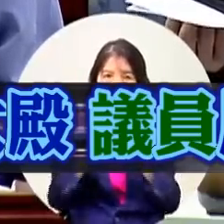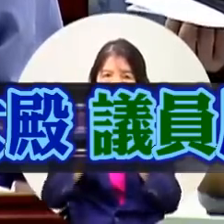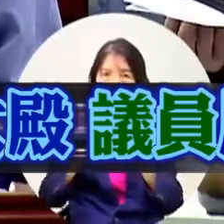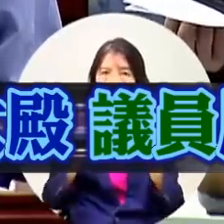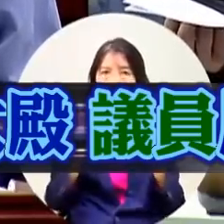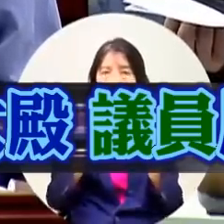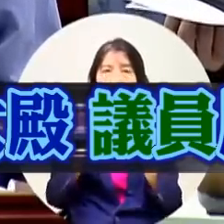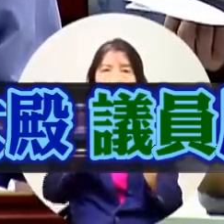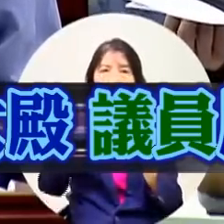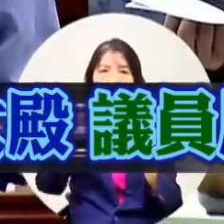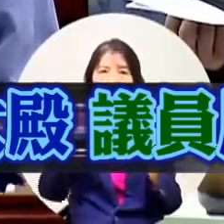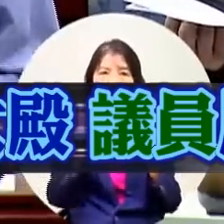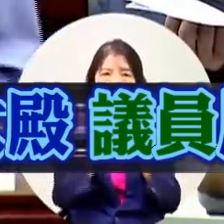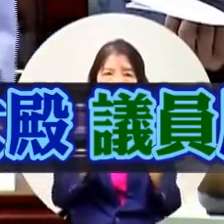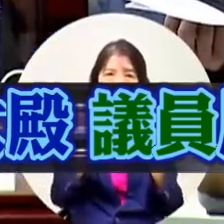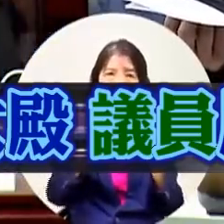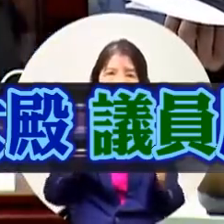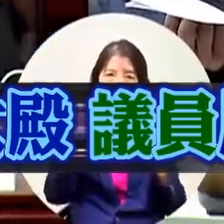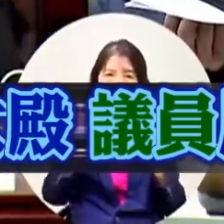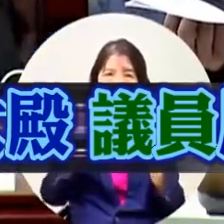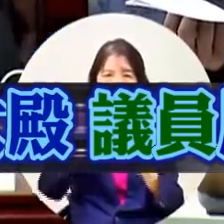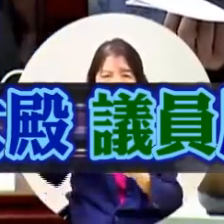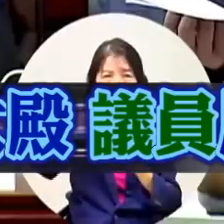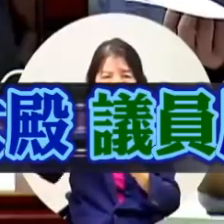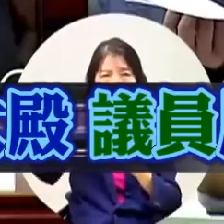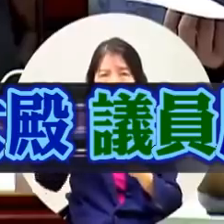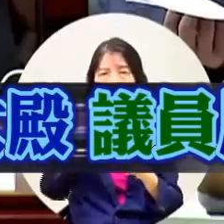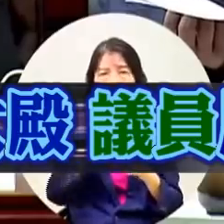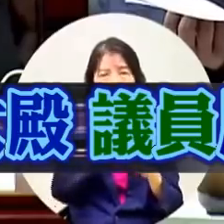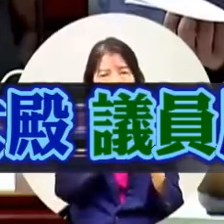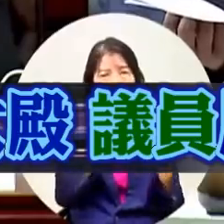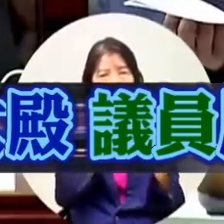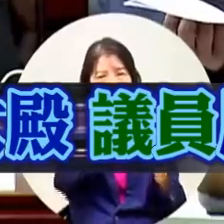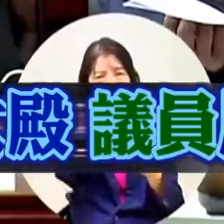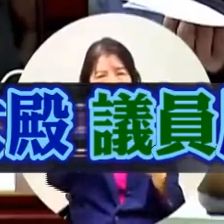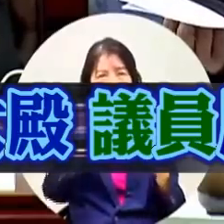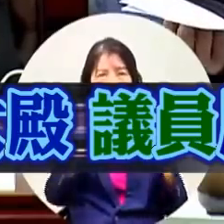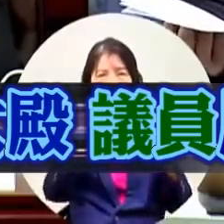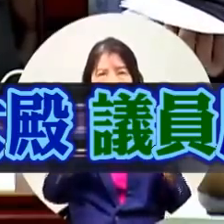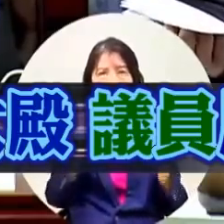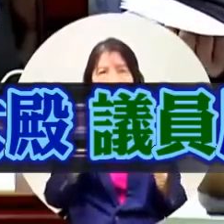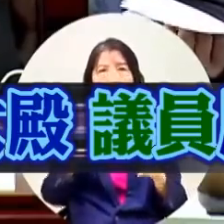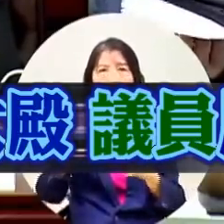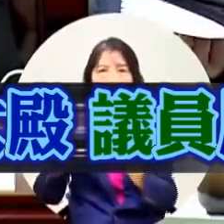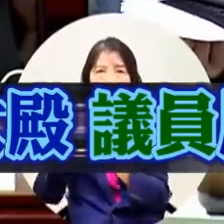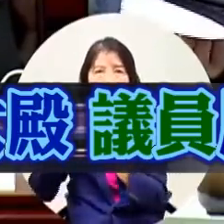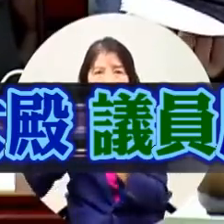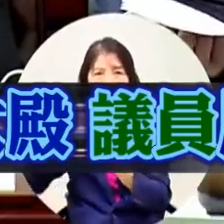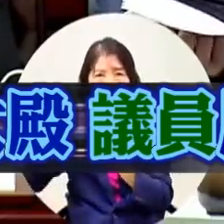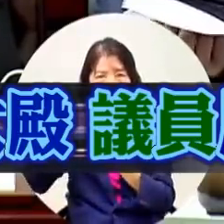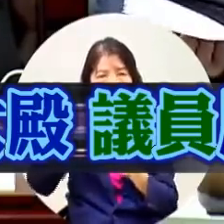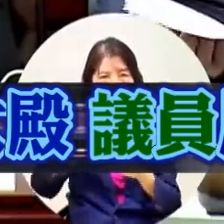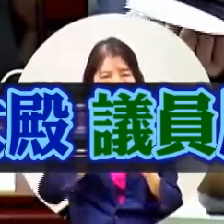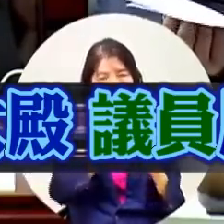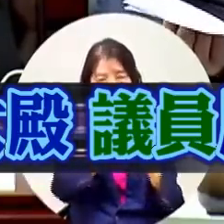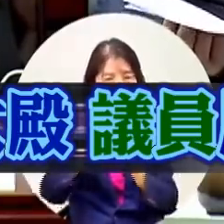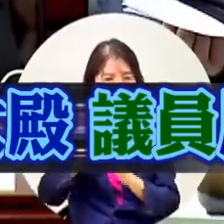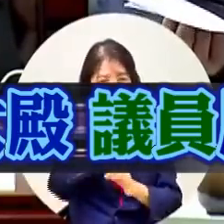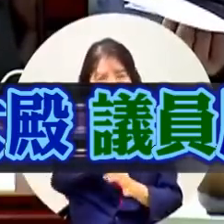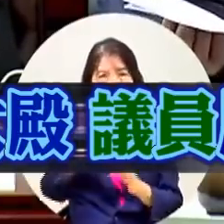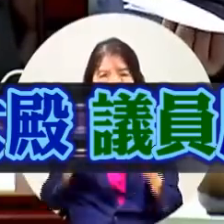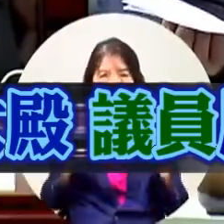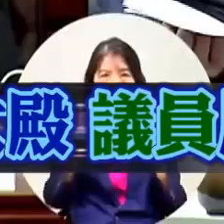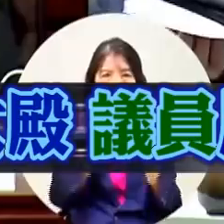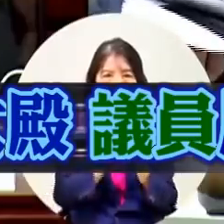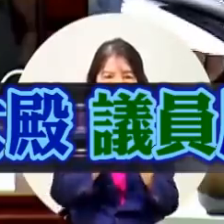子非常的孤独。那我们也希望像这样的孤独的孩子能够有一些志工能够多多关心他们，辅